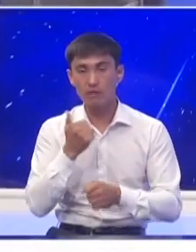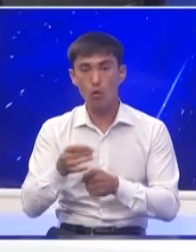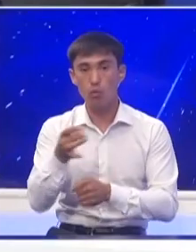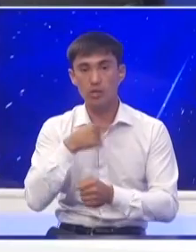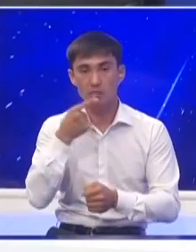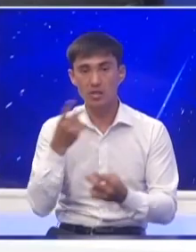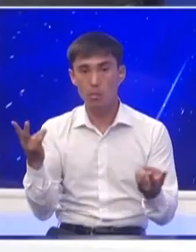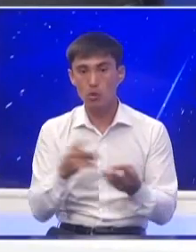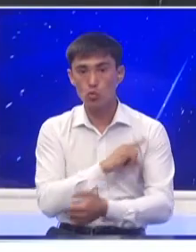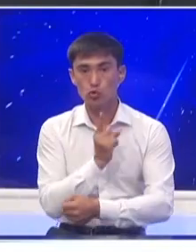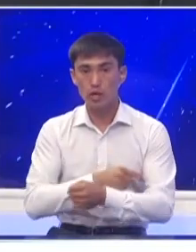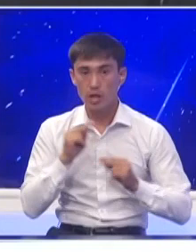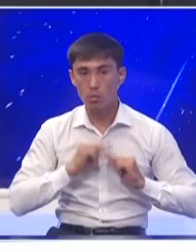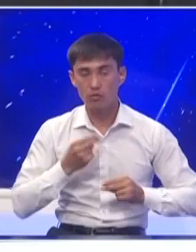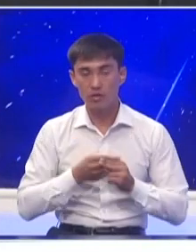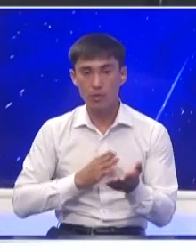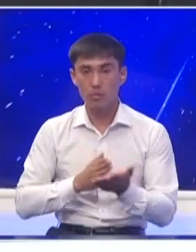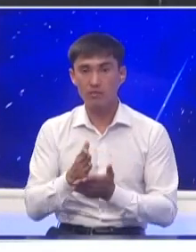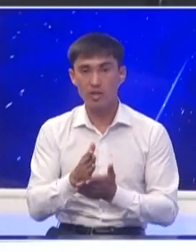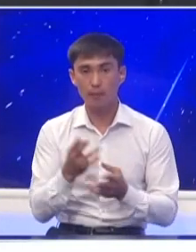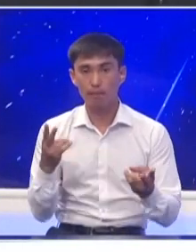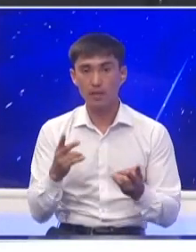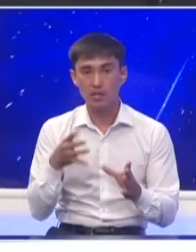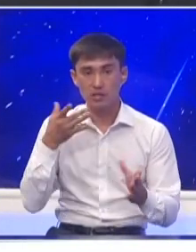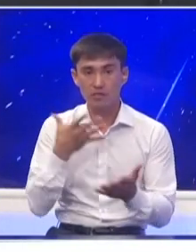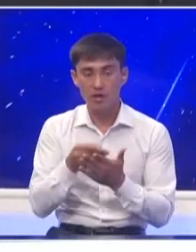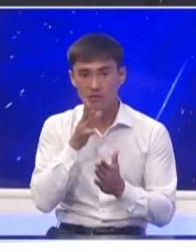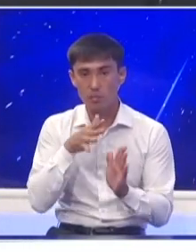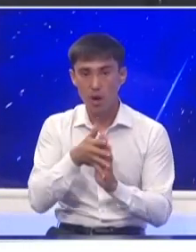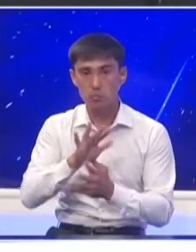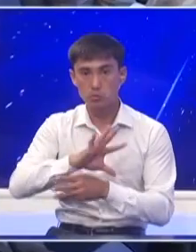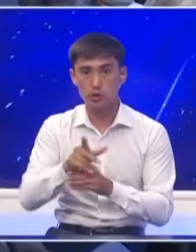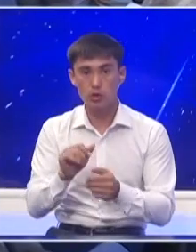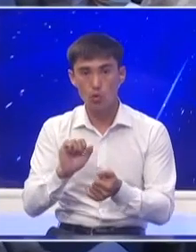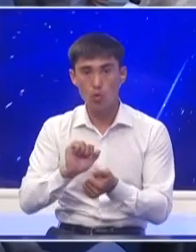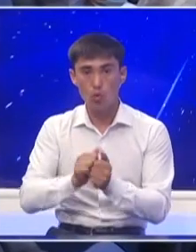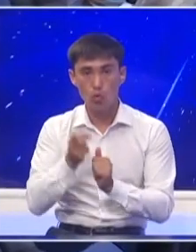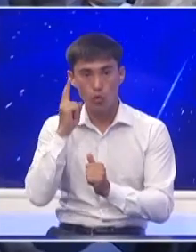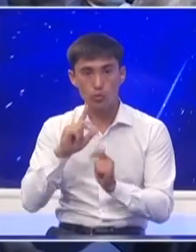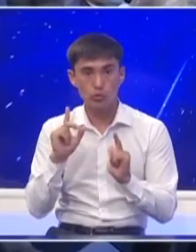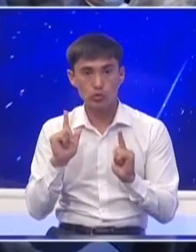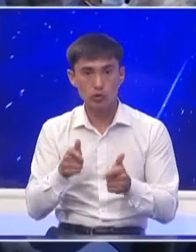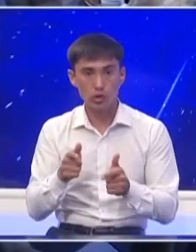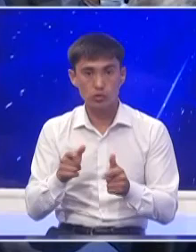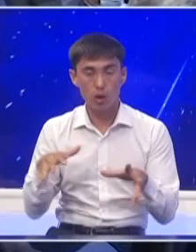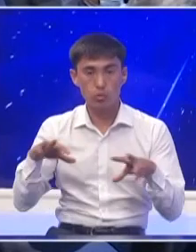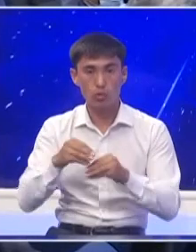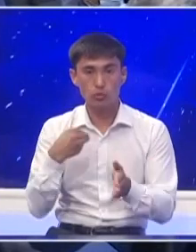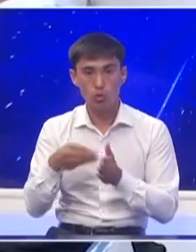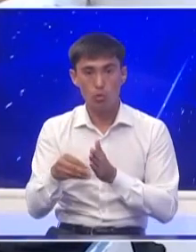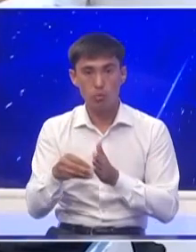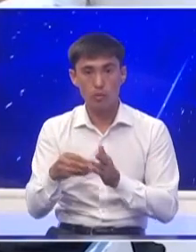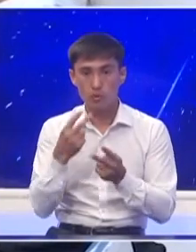отметил необходимость усиления работы в этом направлении. Для своевременного обеспечения углем нужно согласовывать объемы закупок